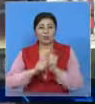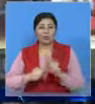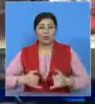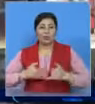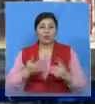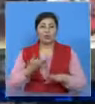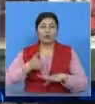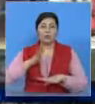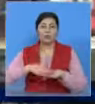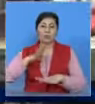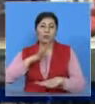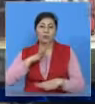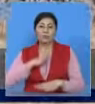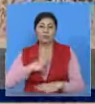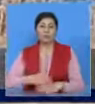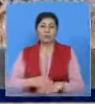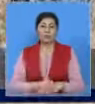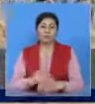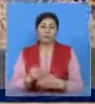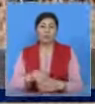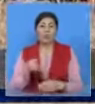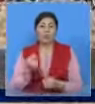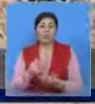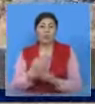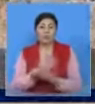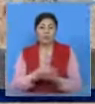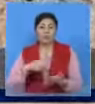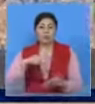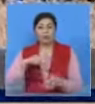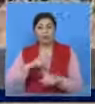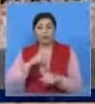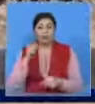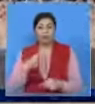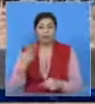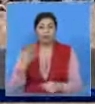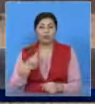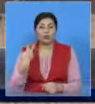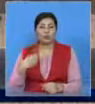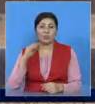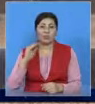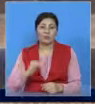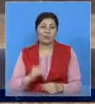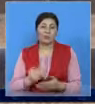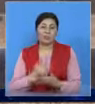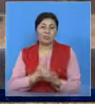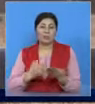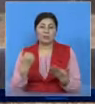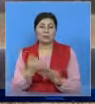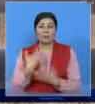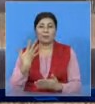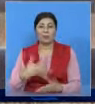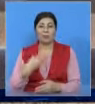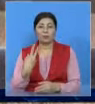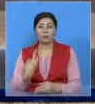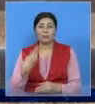үшін қиынға соқты. Аптап егін түсіміне әсер етпей қоймады. Биыл 427 мың гектар дәнді дақыл шабылып, орта түсім